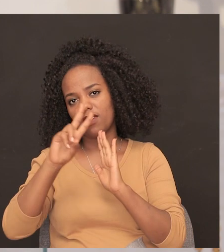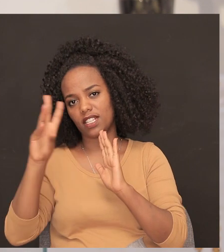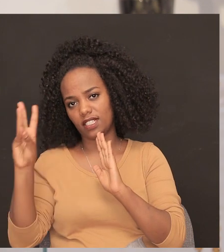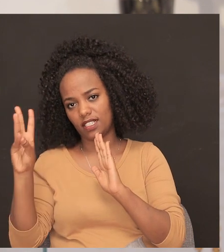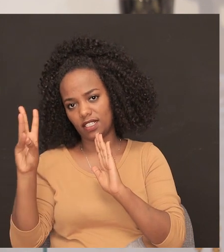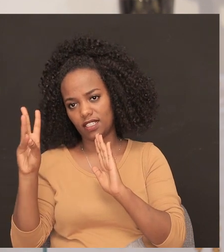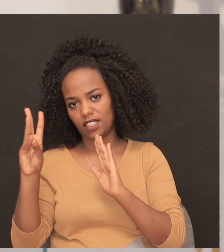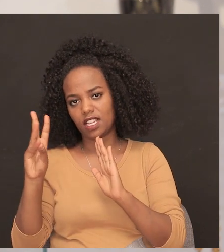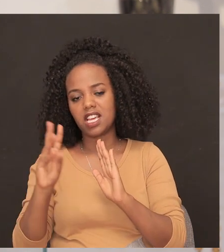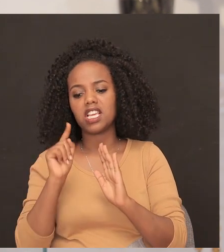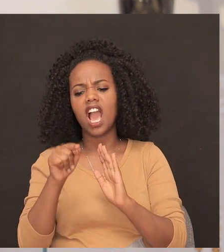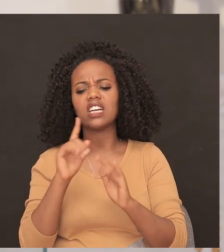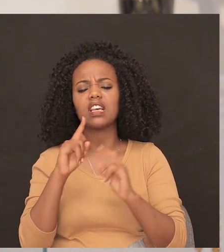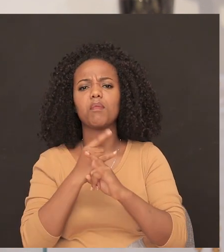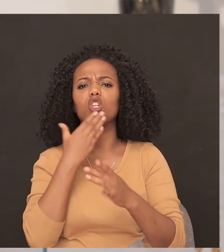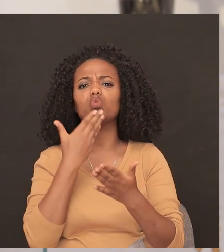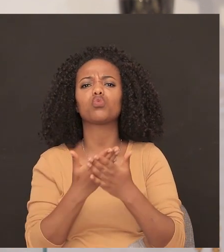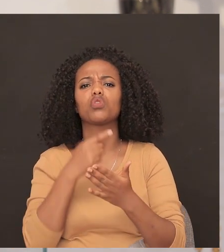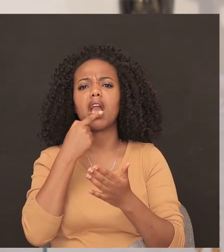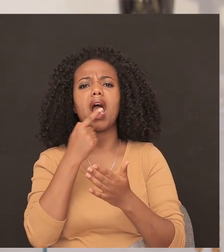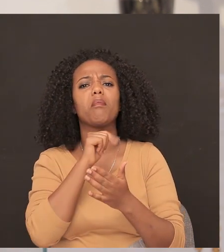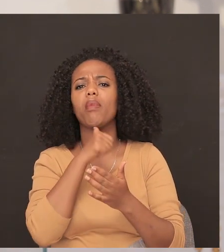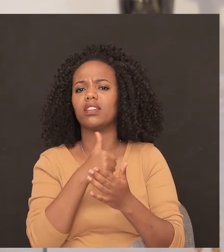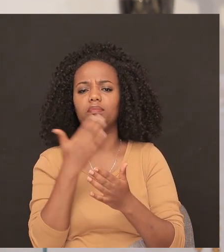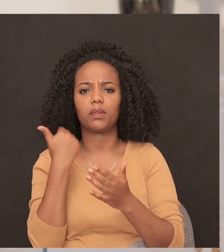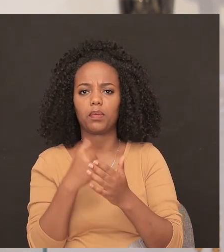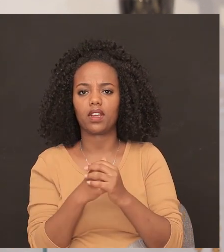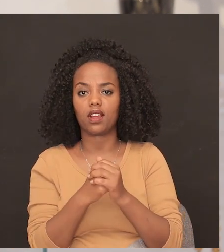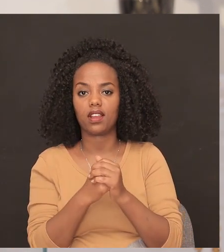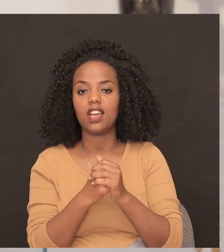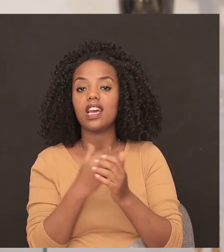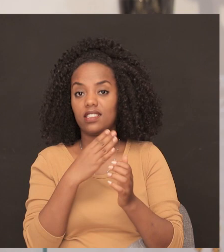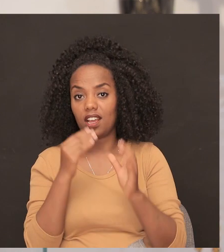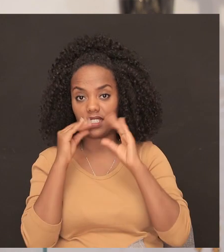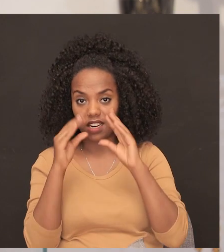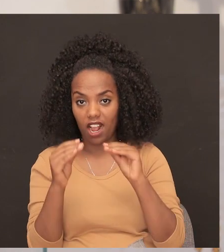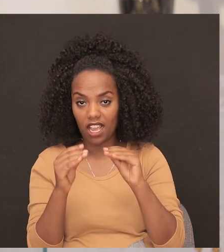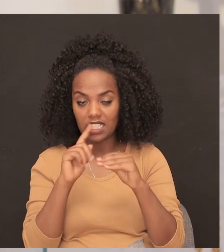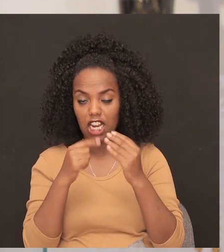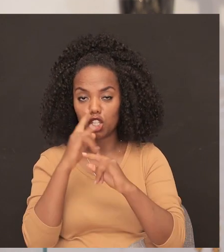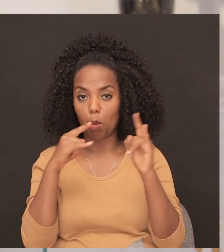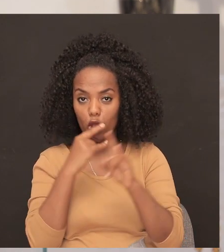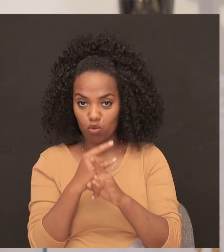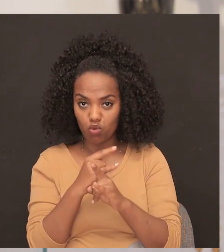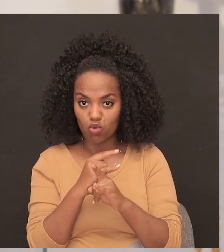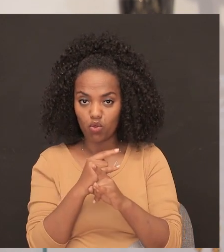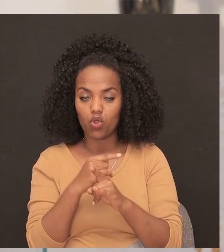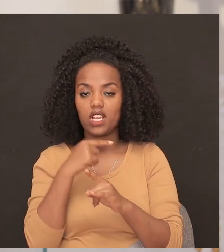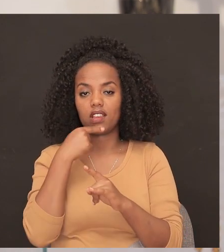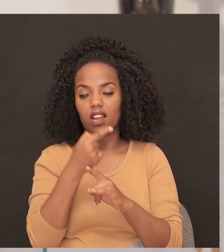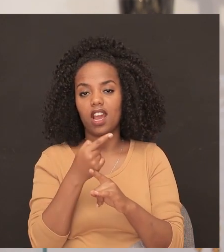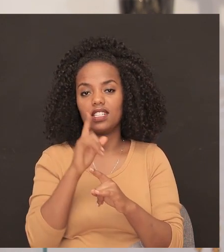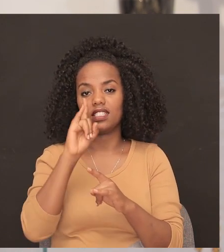የሚነግረን ያ ዘመን ጥሩ የማይባል ዘመን ነው። እና ሲናገር ስለ ዘመኑ እንደዚህ